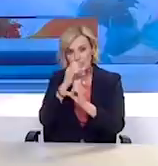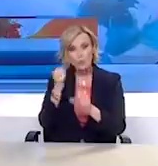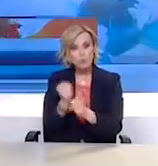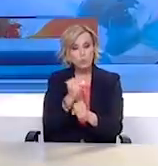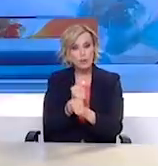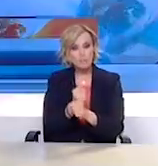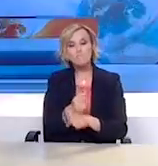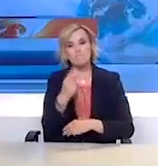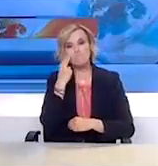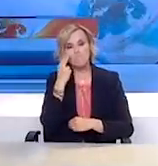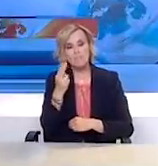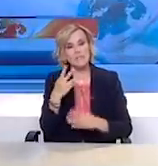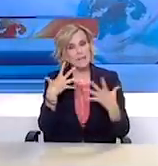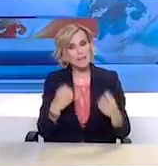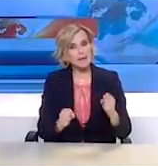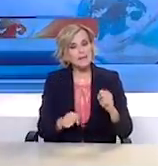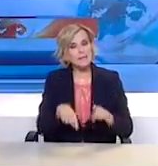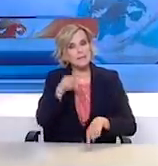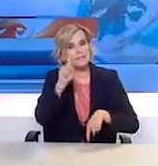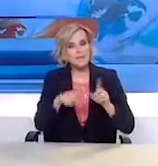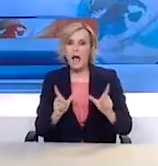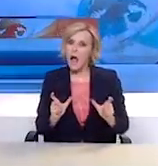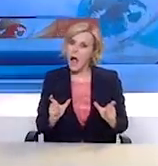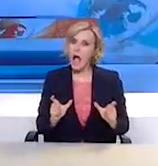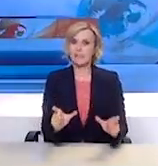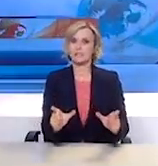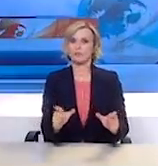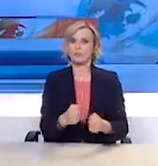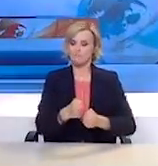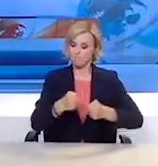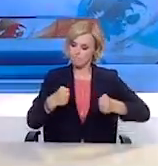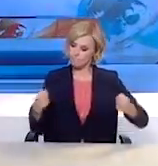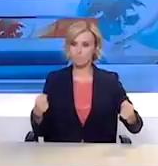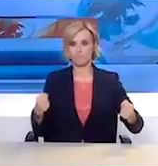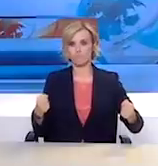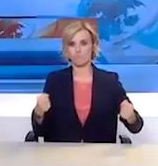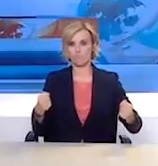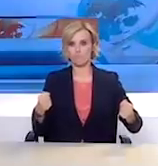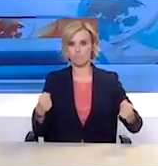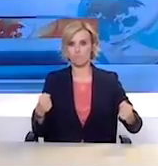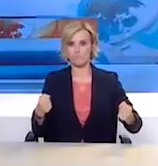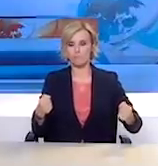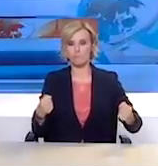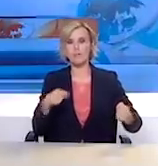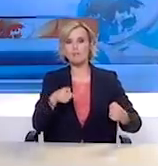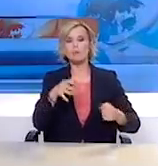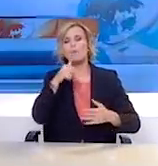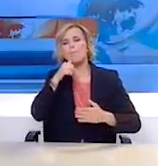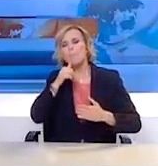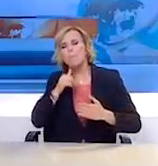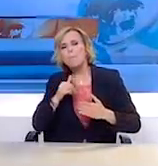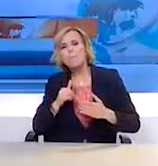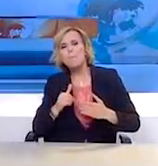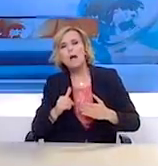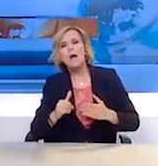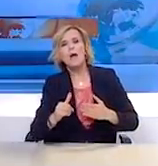Φαίνεται ότι όντως υπάρχει μια ανάπτυξη ανοσίας, η οποία είναι αυτό που λέμε η βραχυπρόθεσμη ανοσία και